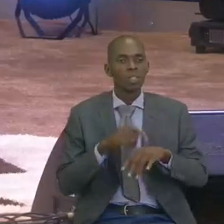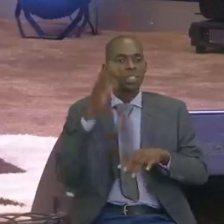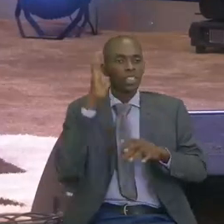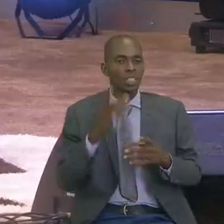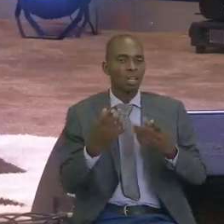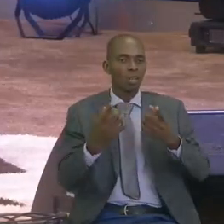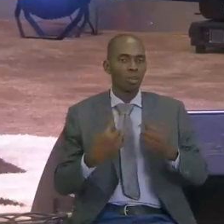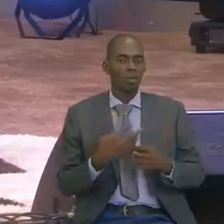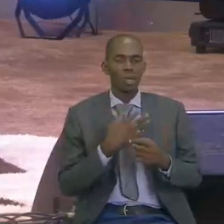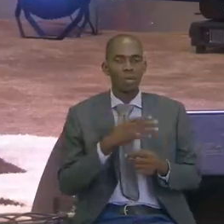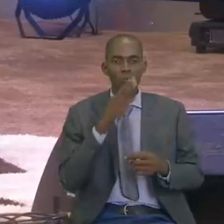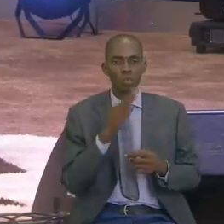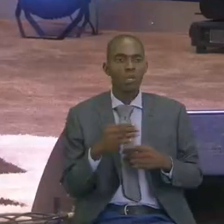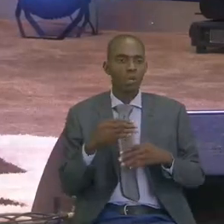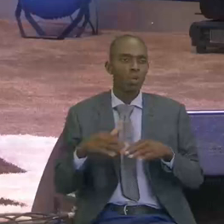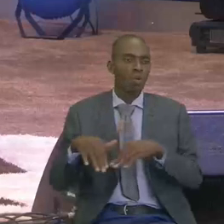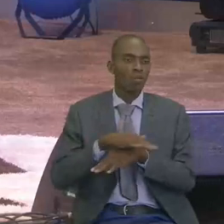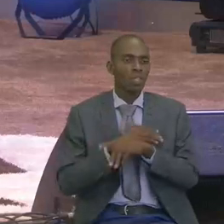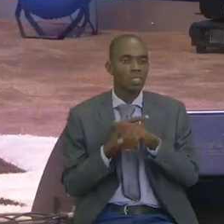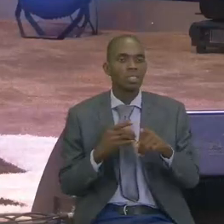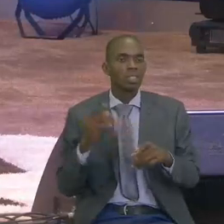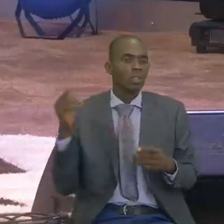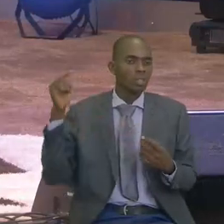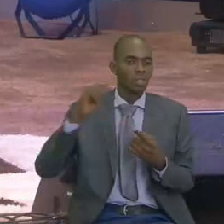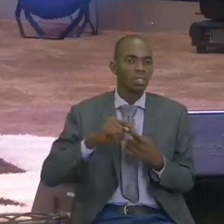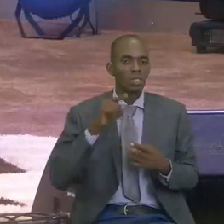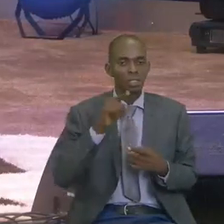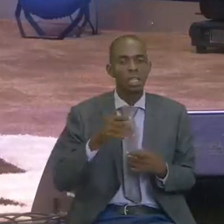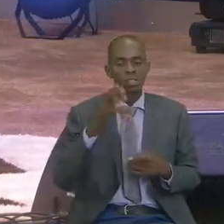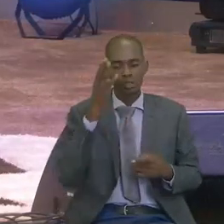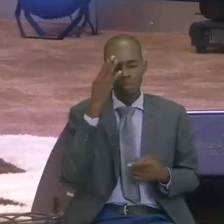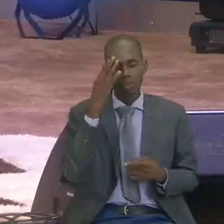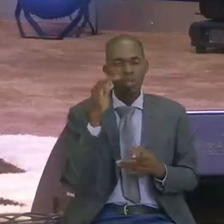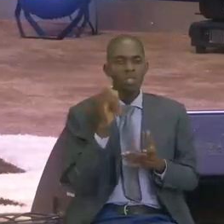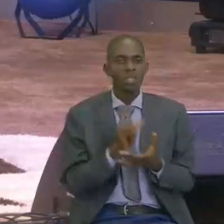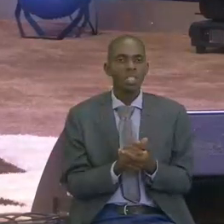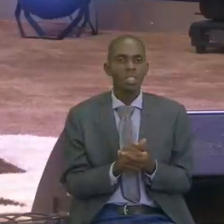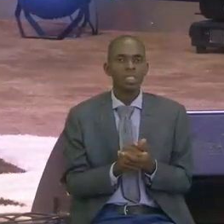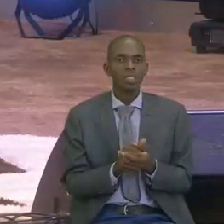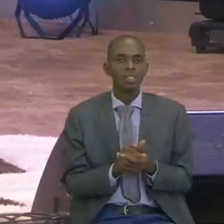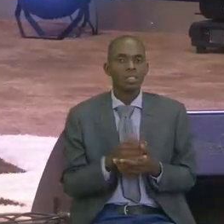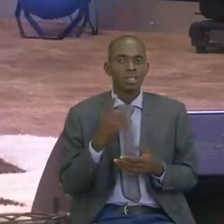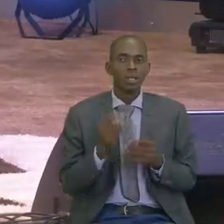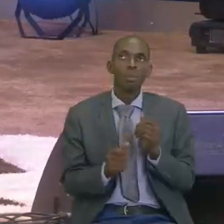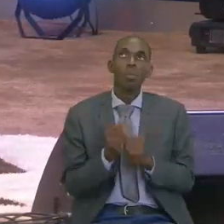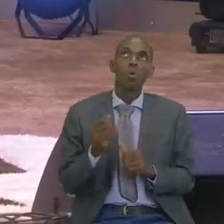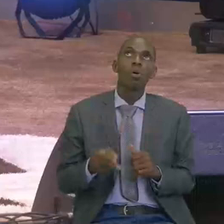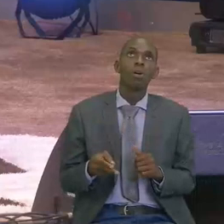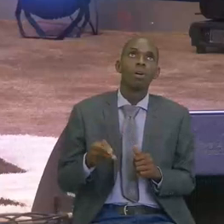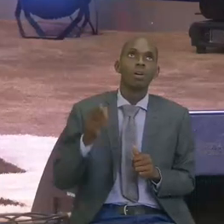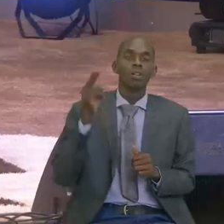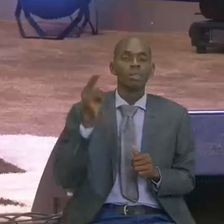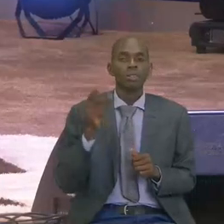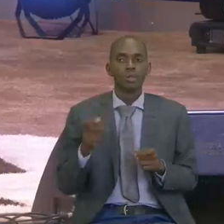cette saison et sept temps passeront sur toi jusqu'à ce que tu saches que le Très-Haut